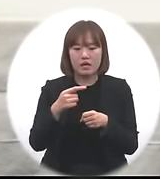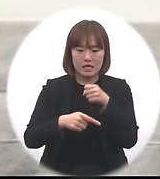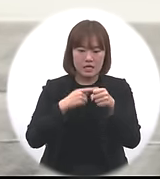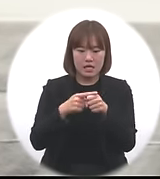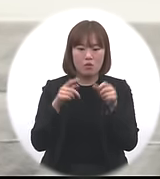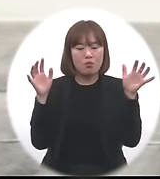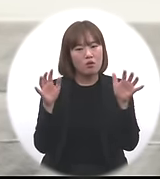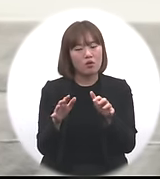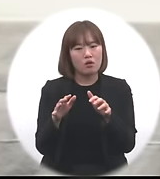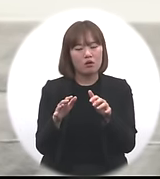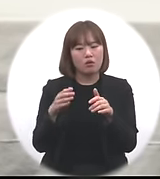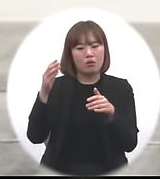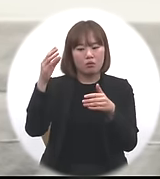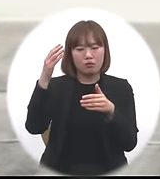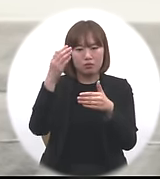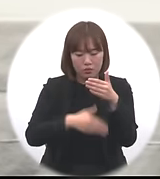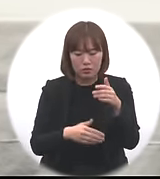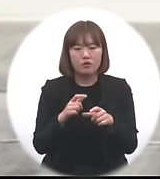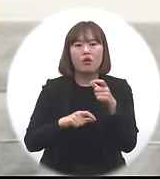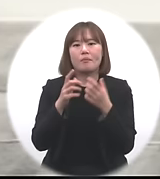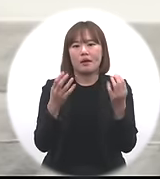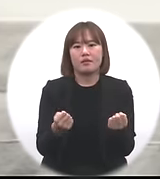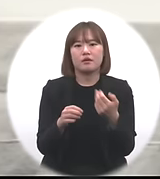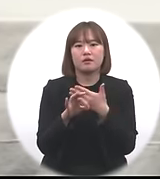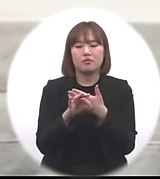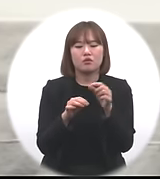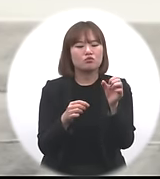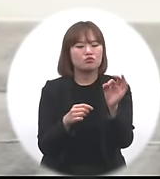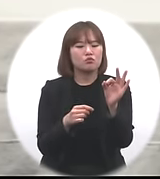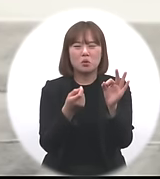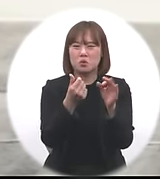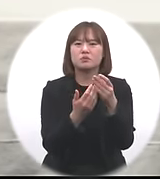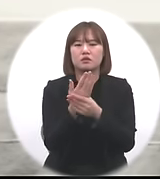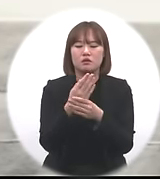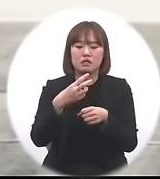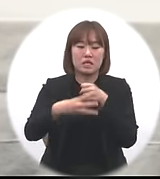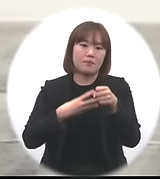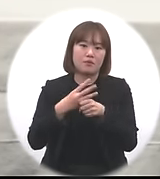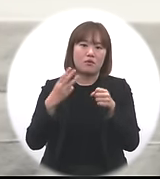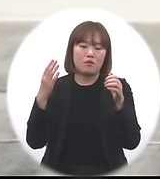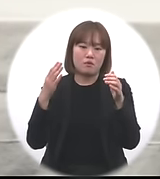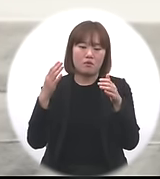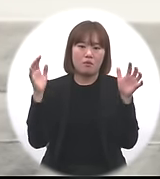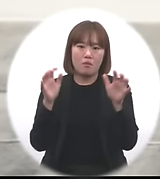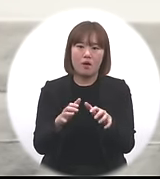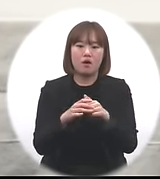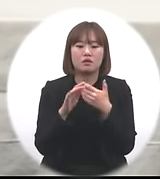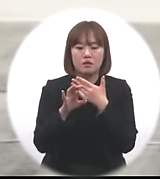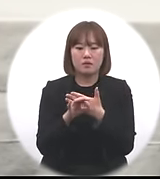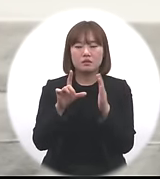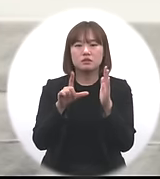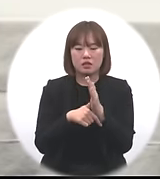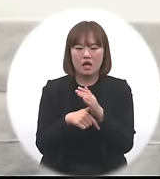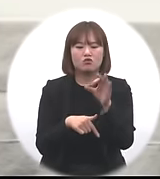있는데 1년을 모아봤더니 녹는 양이 더 많았더라. 그럼 아까 보신 것처럼 약간의 구멍이 생기는 겁니다. 한 3년을 모아봤더니 녹는 양이 훨씬